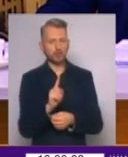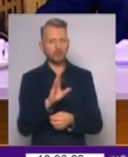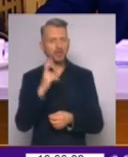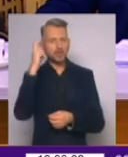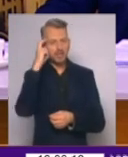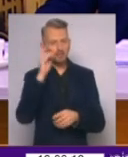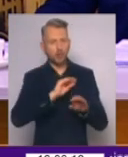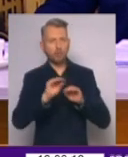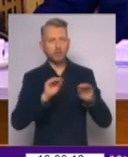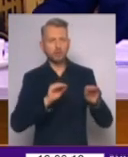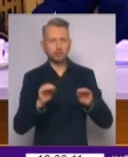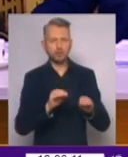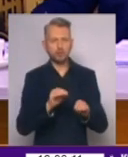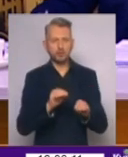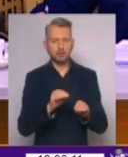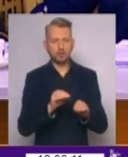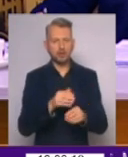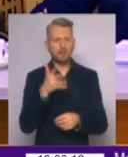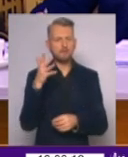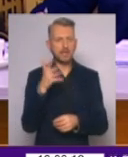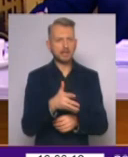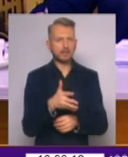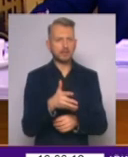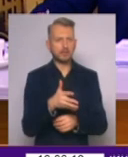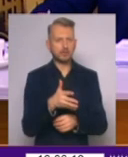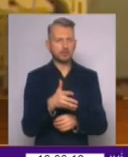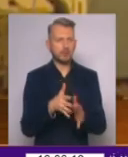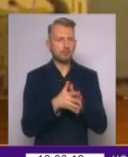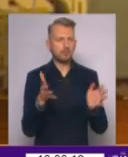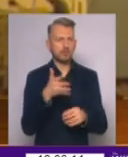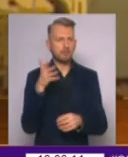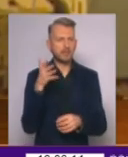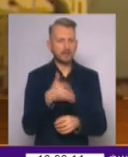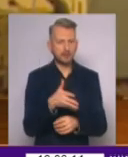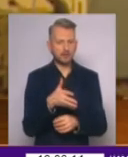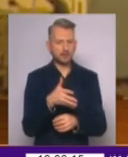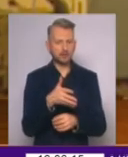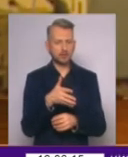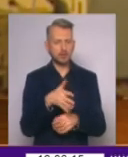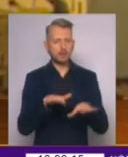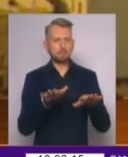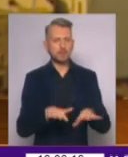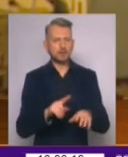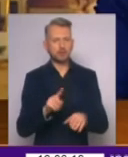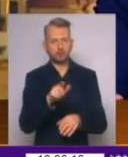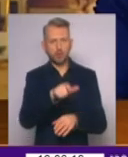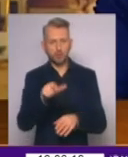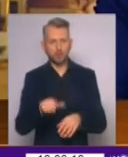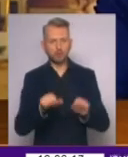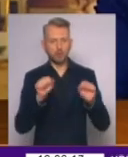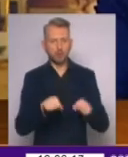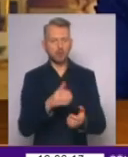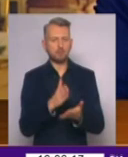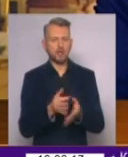Києві облаштовано 5 тисяч. Навіть більше 5 тисяч місць для того, щоб люди могли